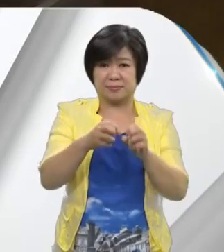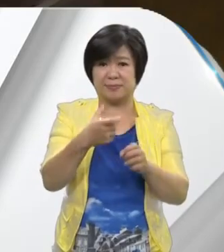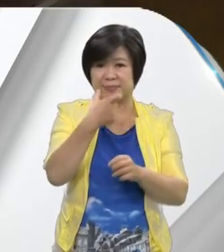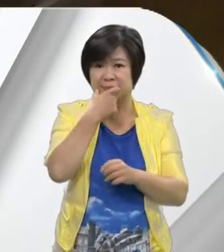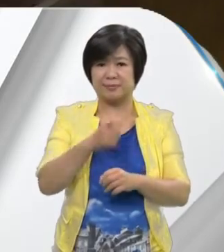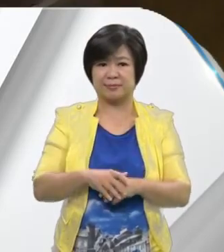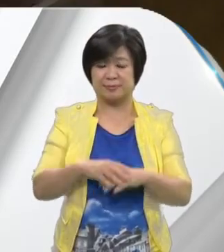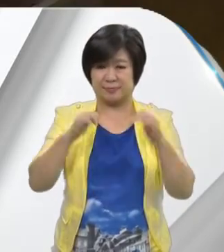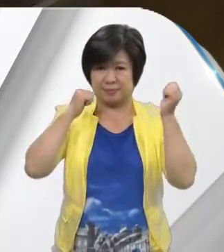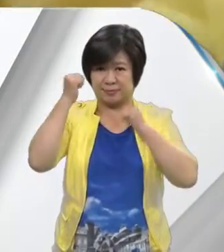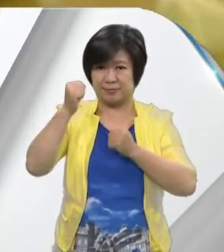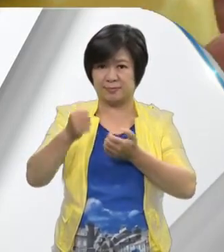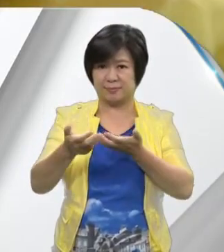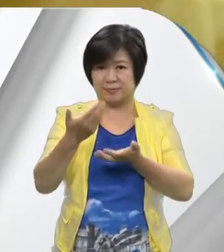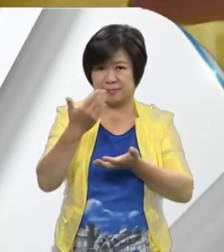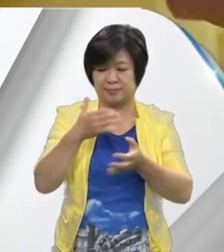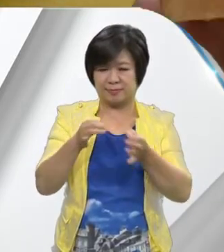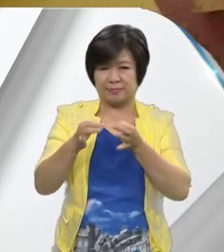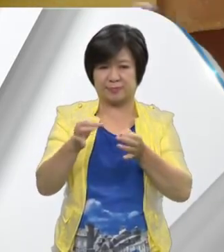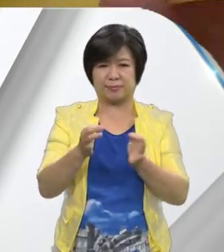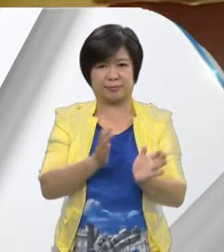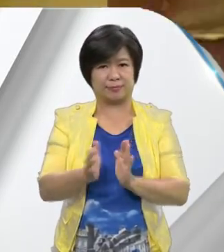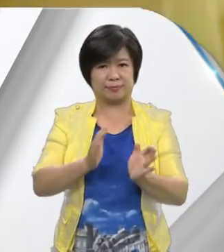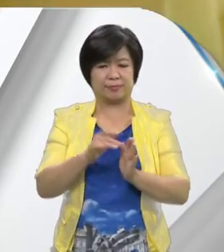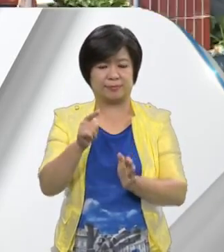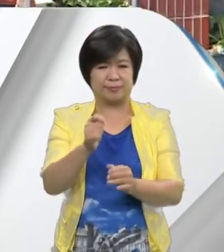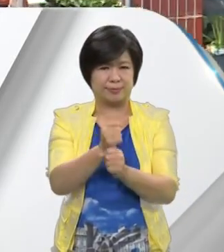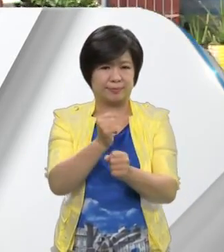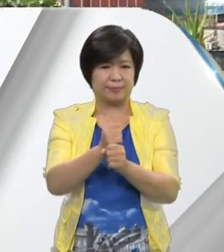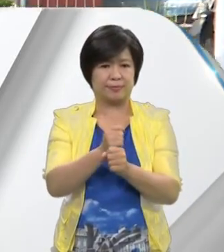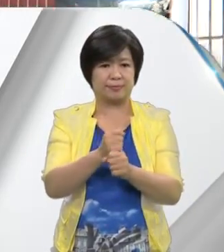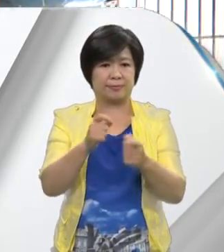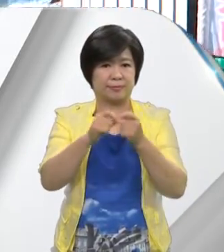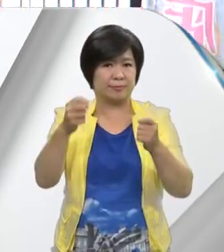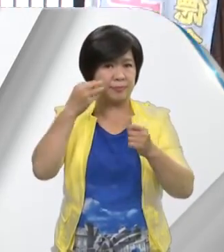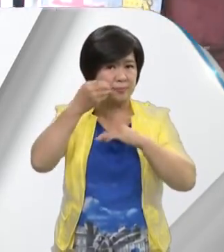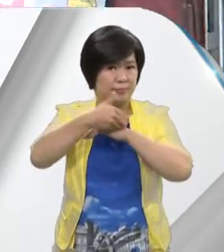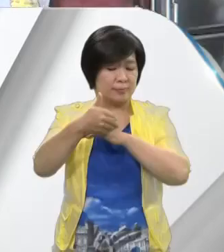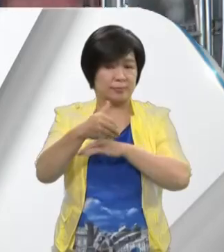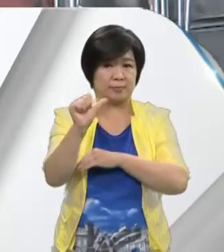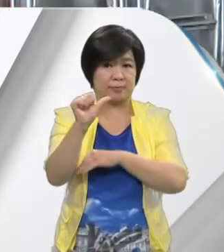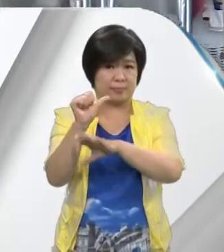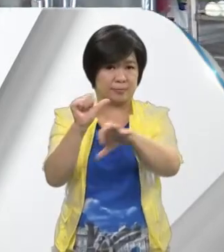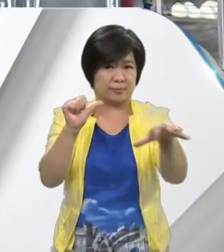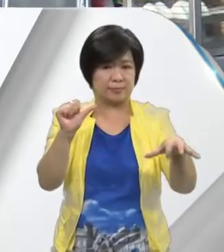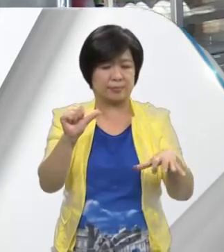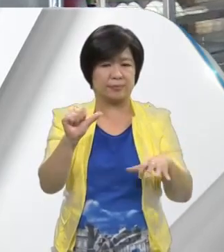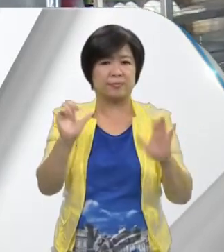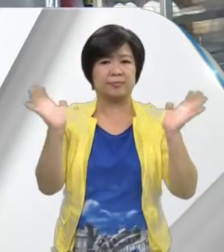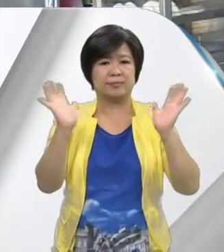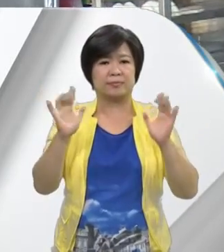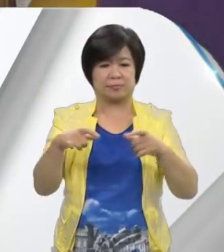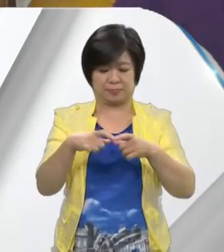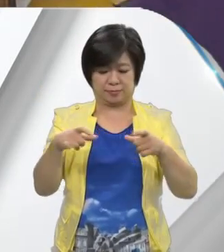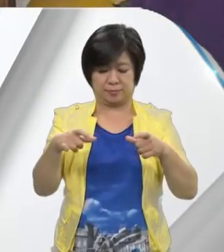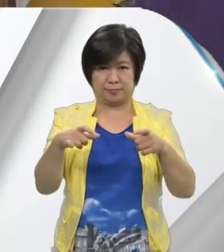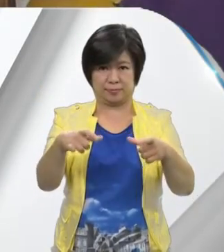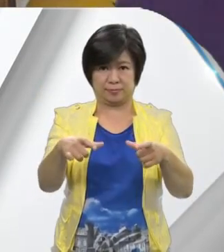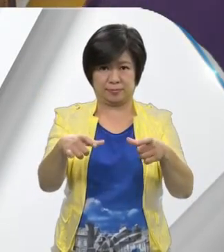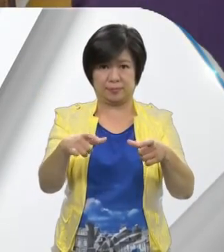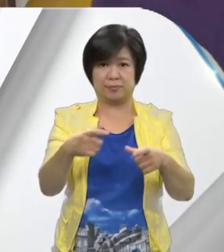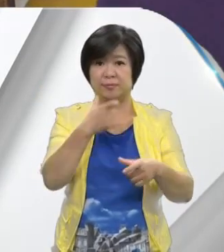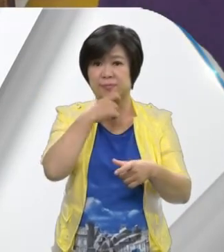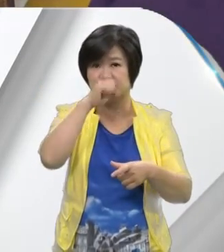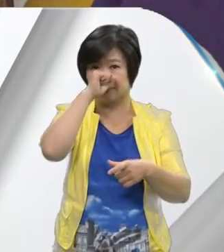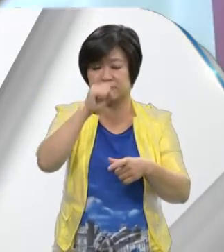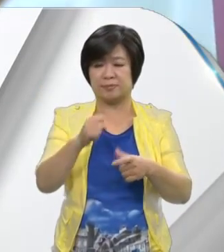做酒店都工作人员提人卡准备传单，从气象都五间做酒店，所以小朋友拿出一张有慈善费发给